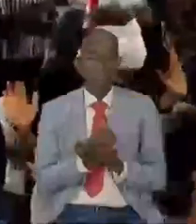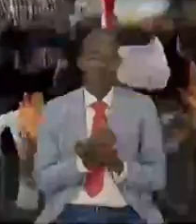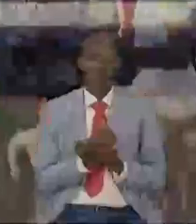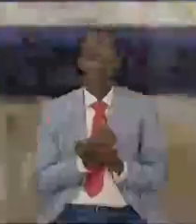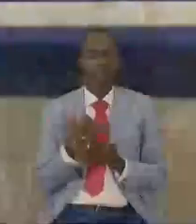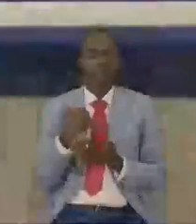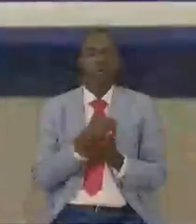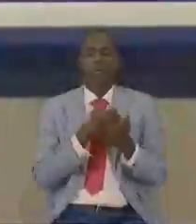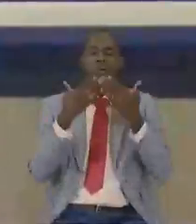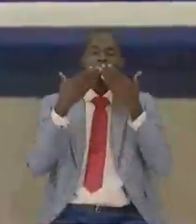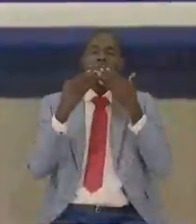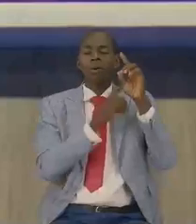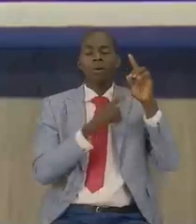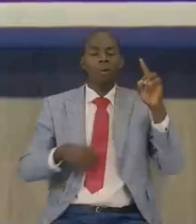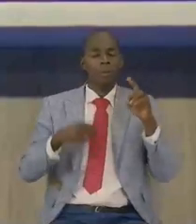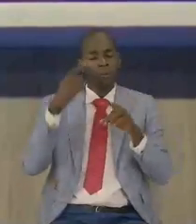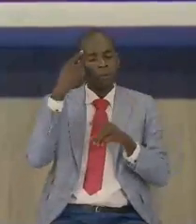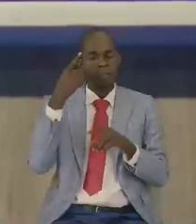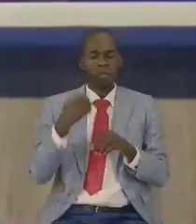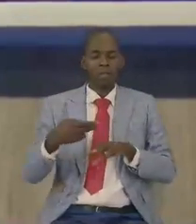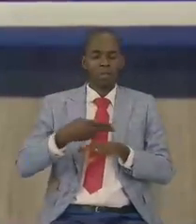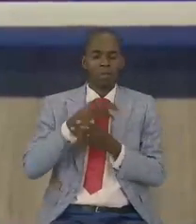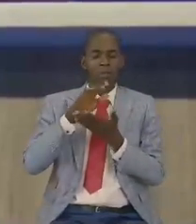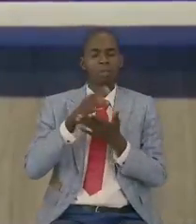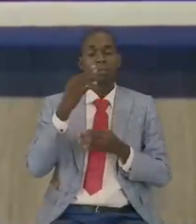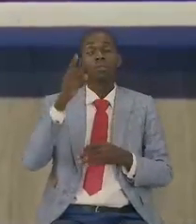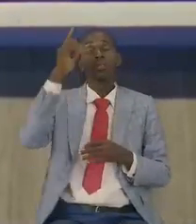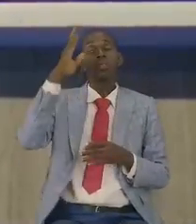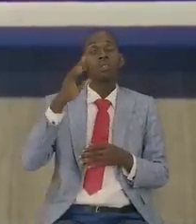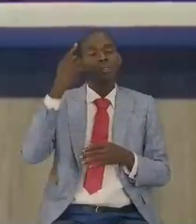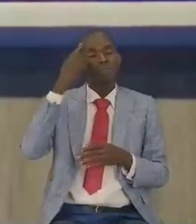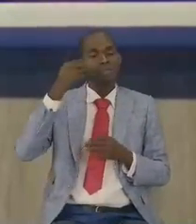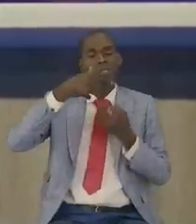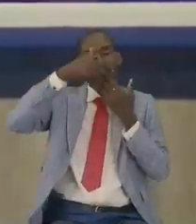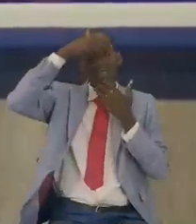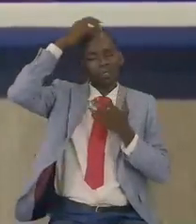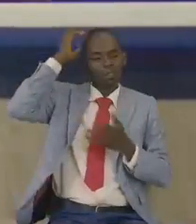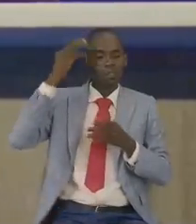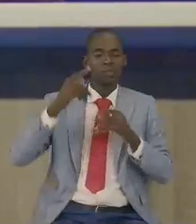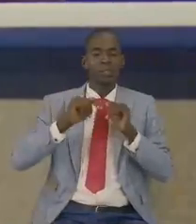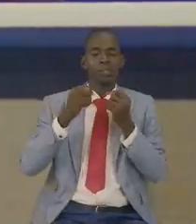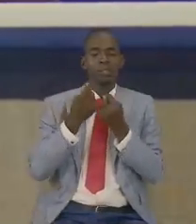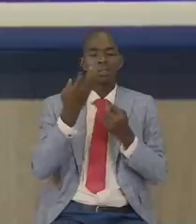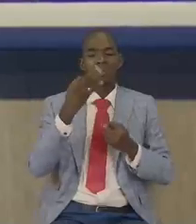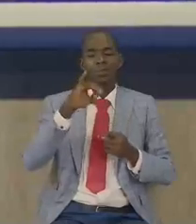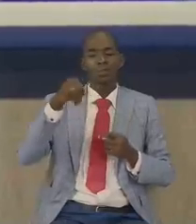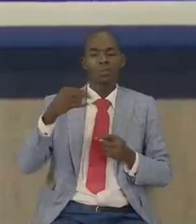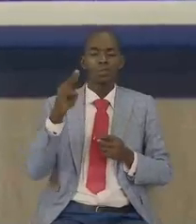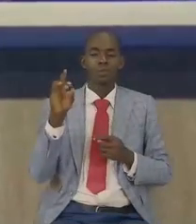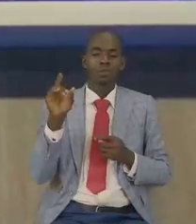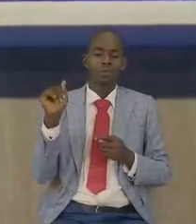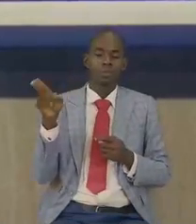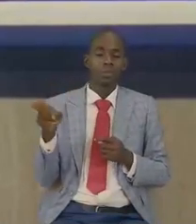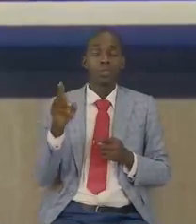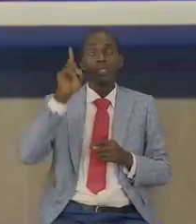nous te remercions, Seigneur, pour l'agneau de Dieu, pour le lion de la tribu de Judas, qui